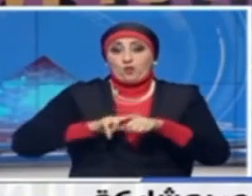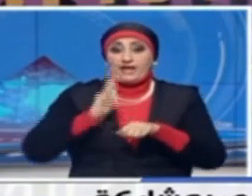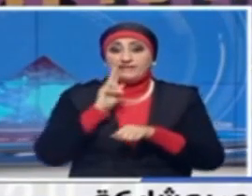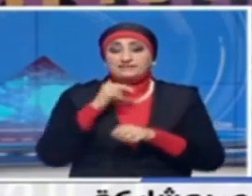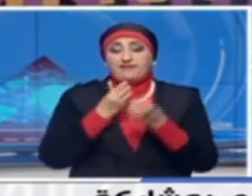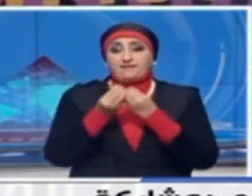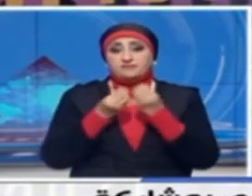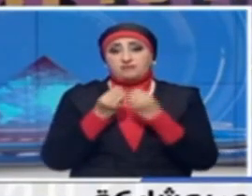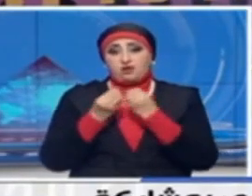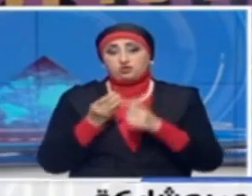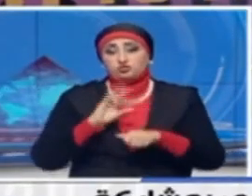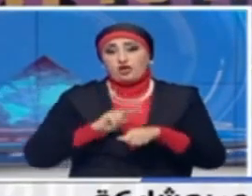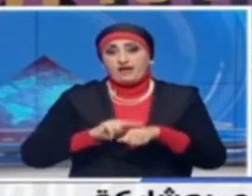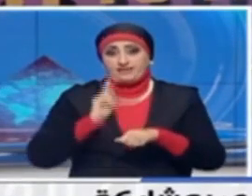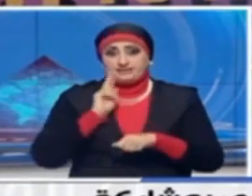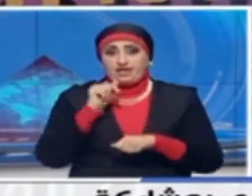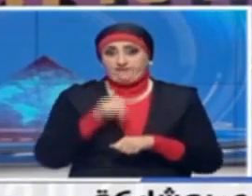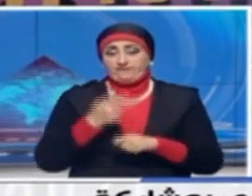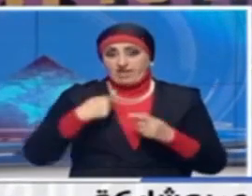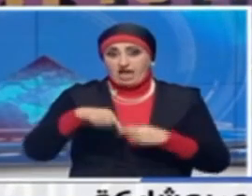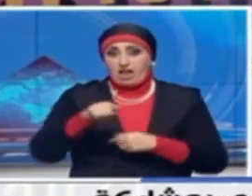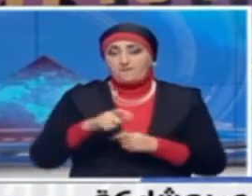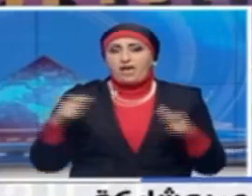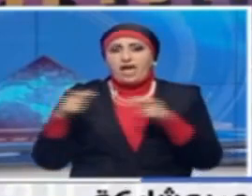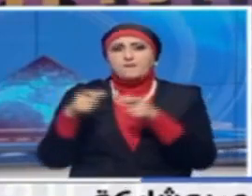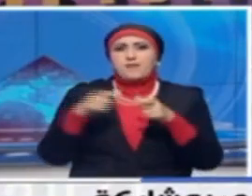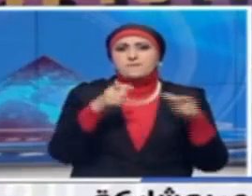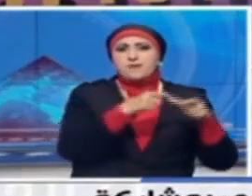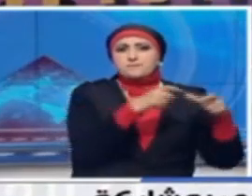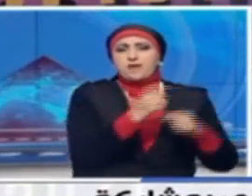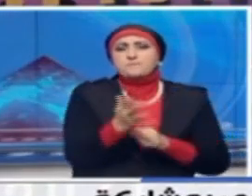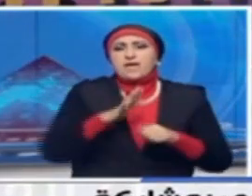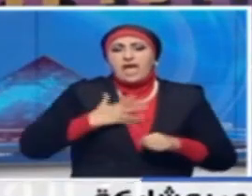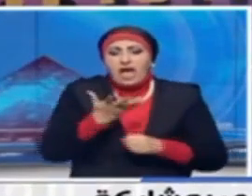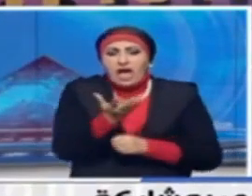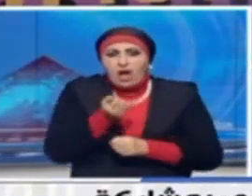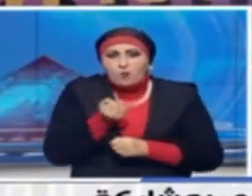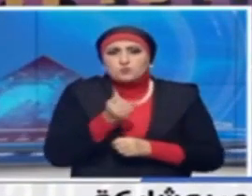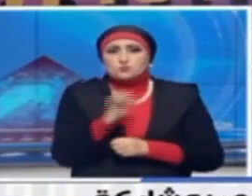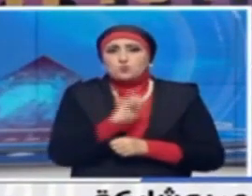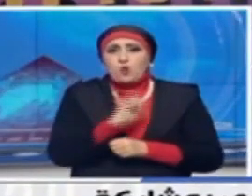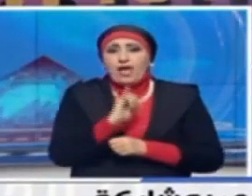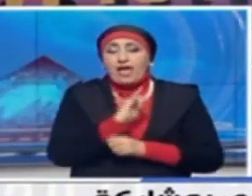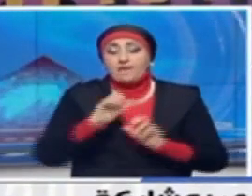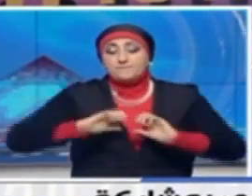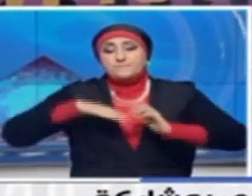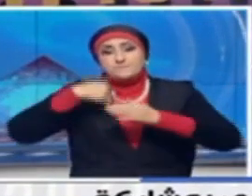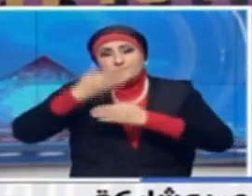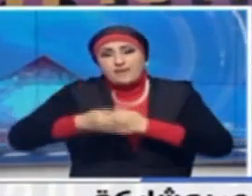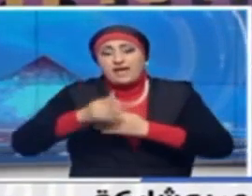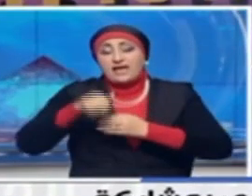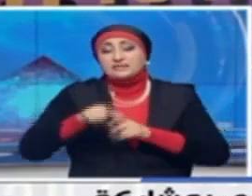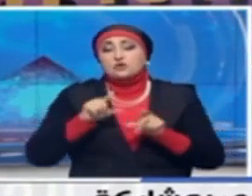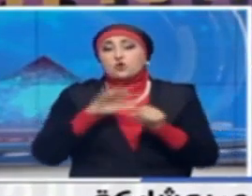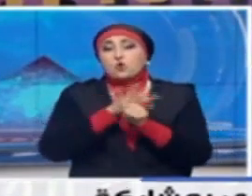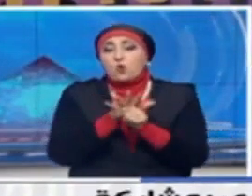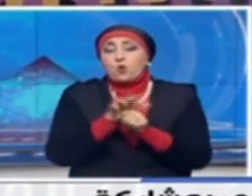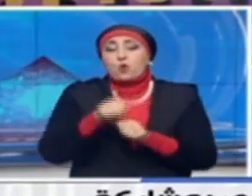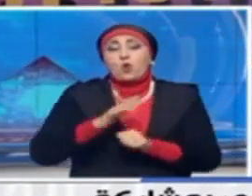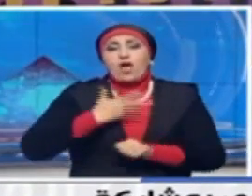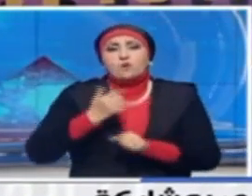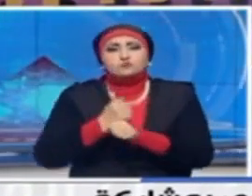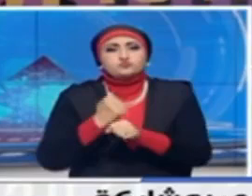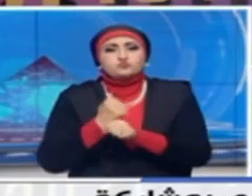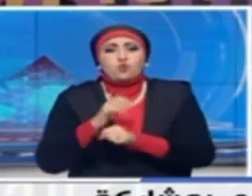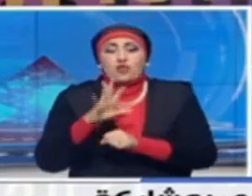ناقش هذا المنتدى على مدى جلساته احتياجات ومتطلبات سوق العمل ما بعد جائحة كورونا.